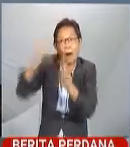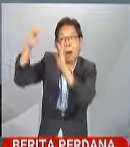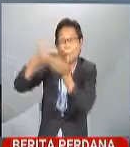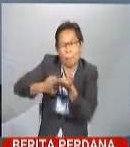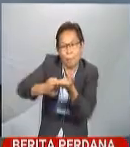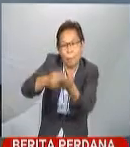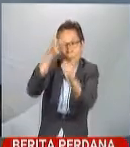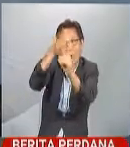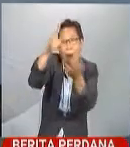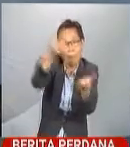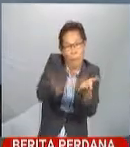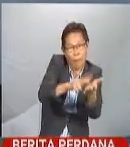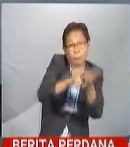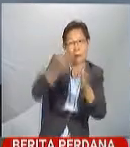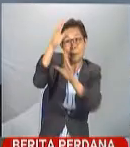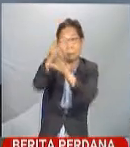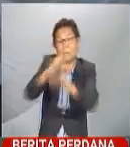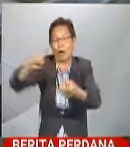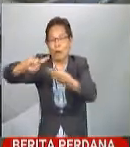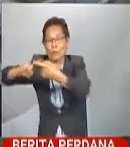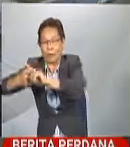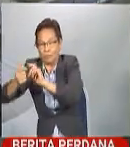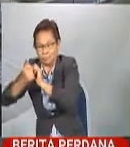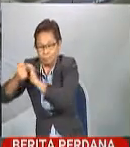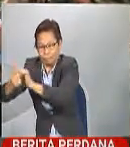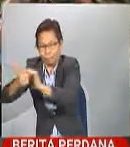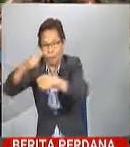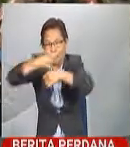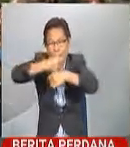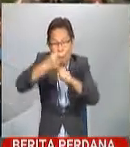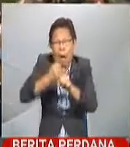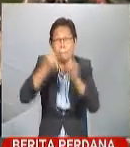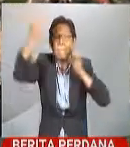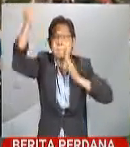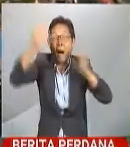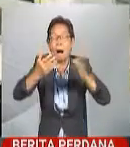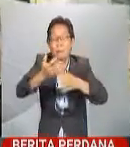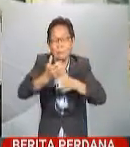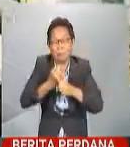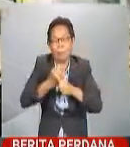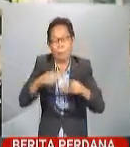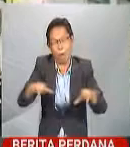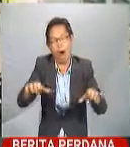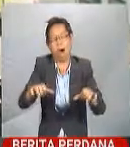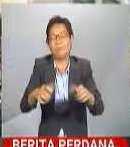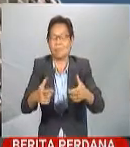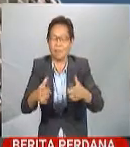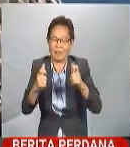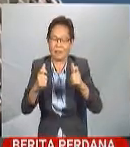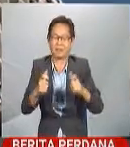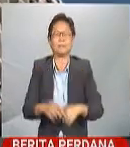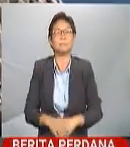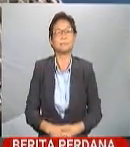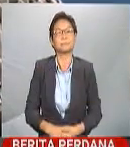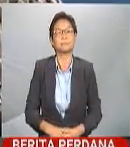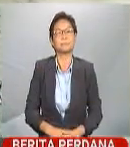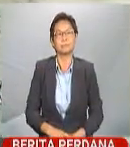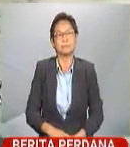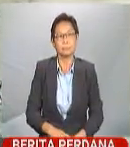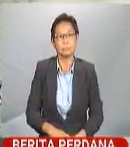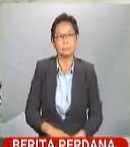ia mengira Sabah dan Serawak sebagai Rakan bersama pembentukan nge-review dapat dilakukan secepat mungkin